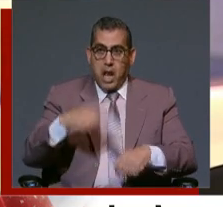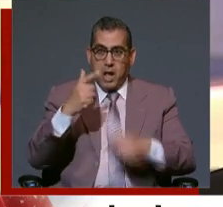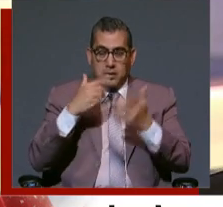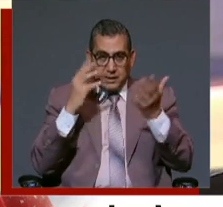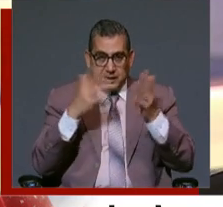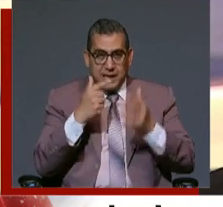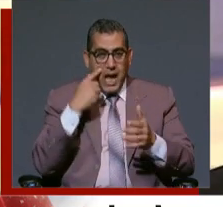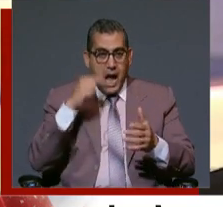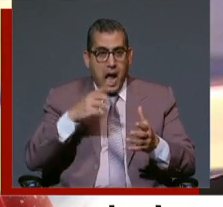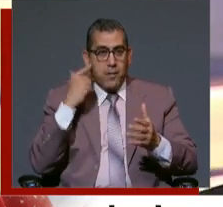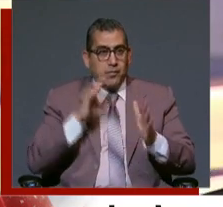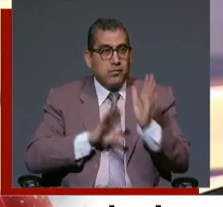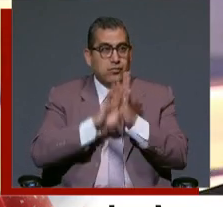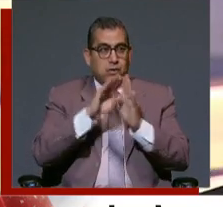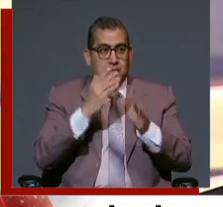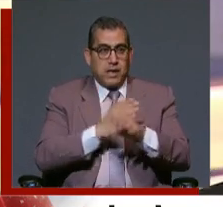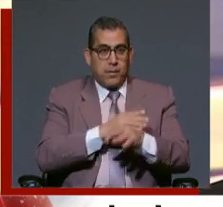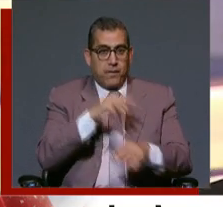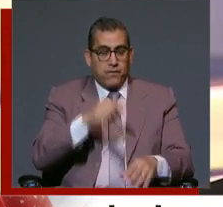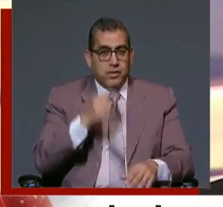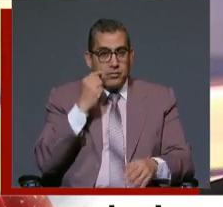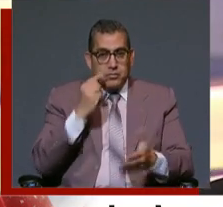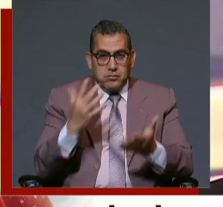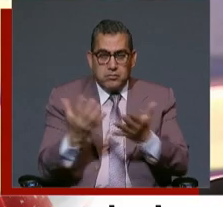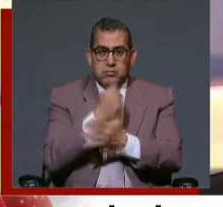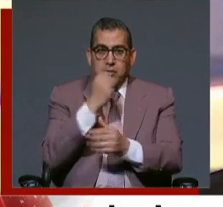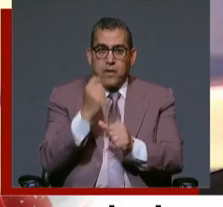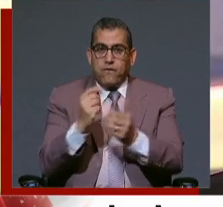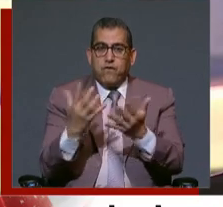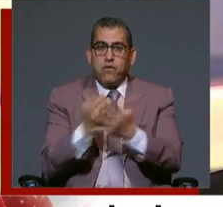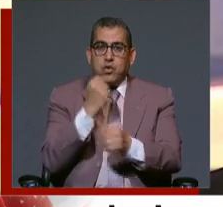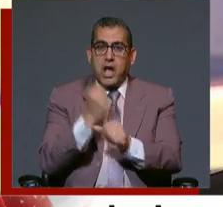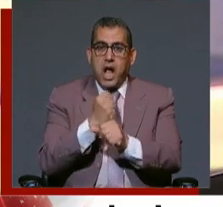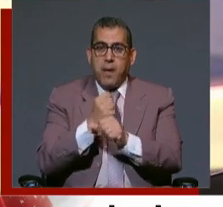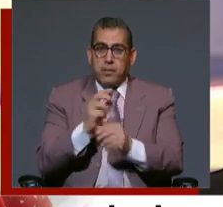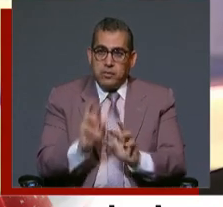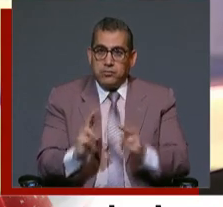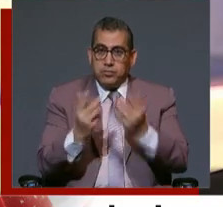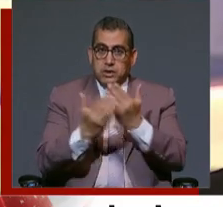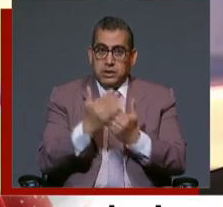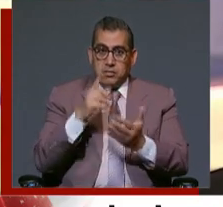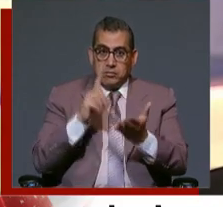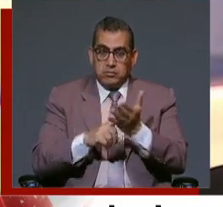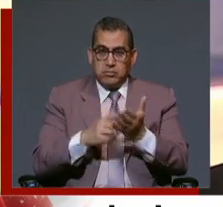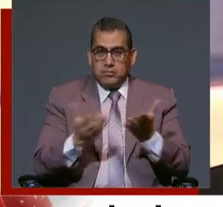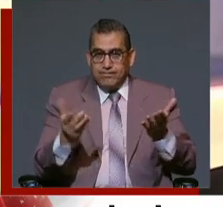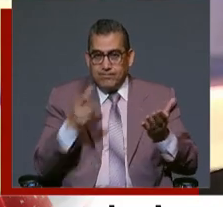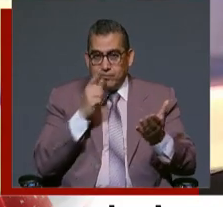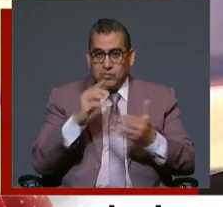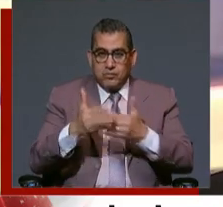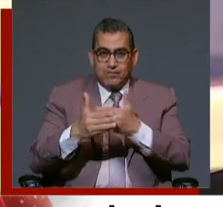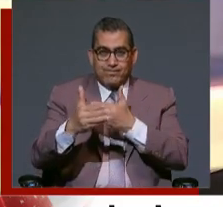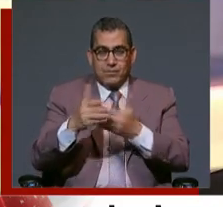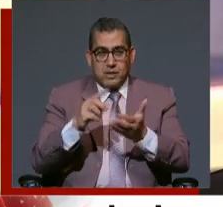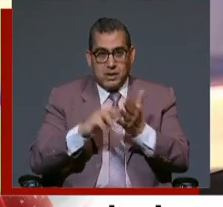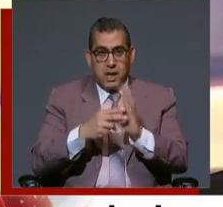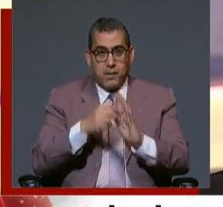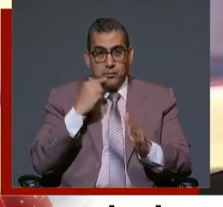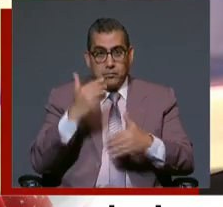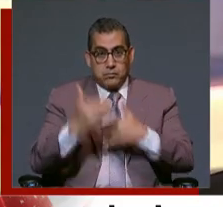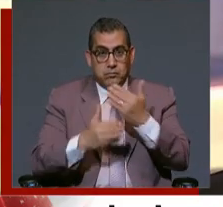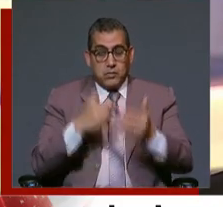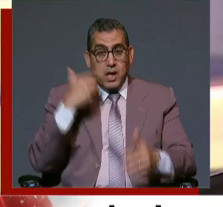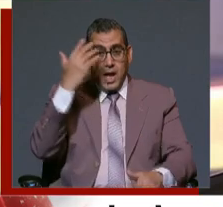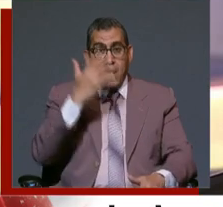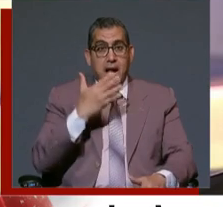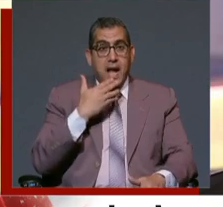يعني عملية خلق فرص عمل وتحسين بقى في حياد عنه الفترة دي. بنك التنمية الأفريقي هو